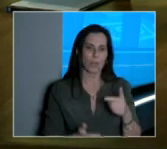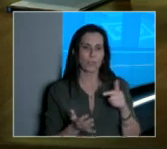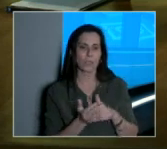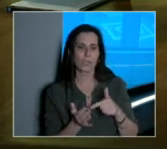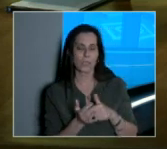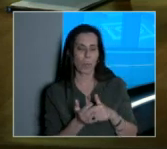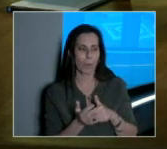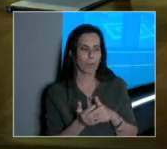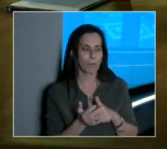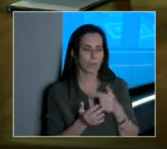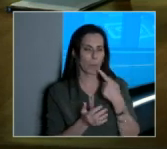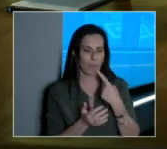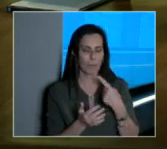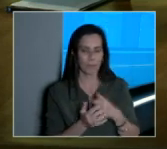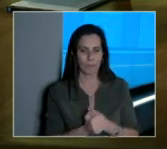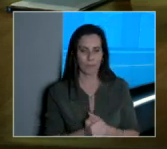בגלל